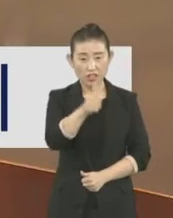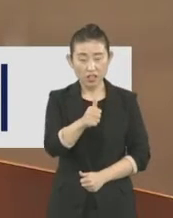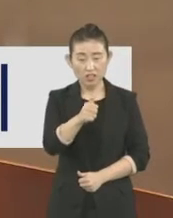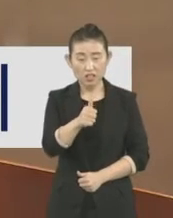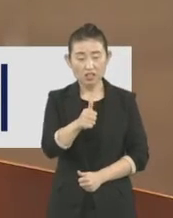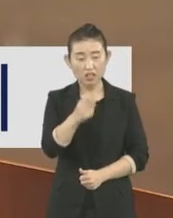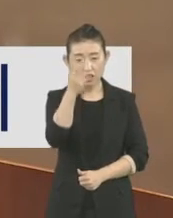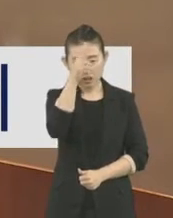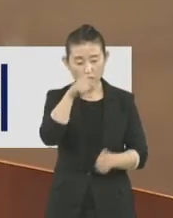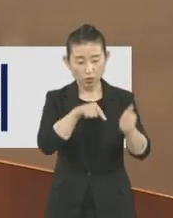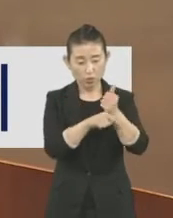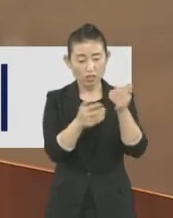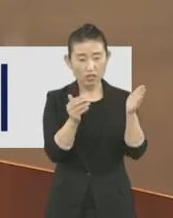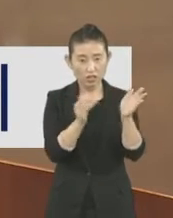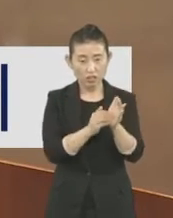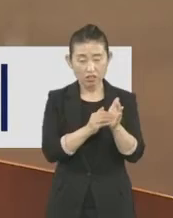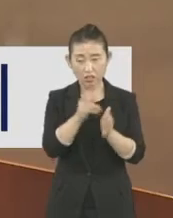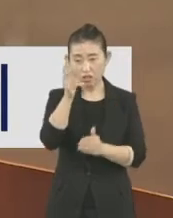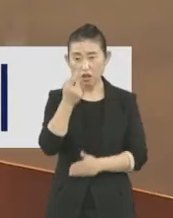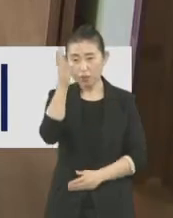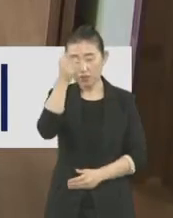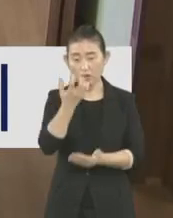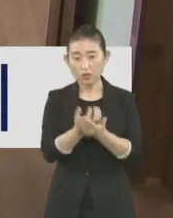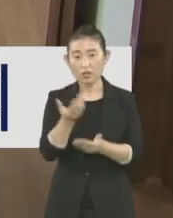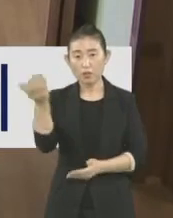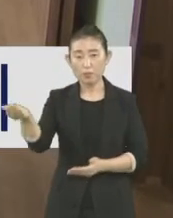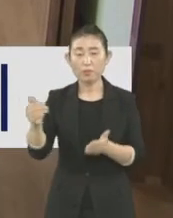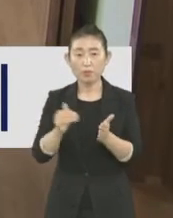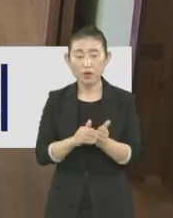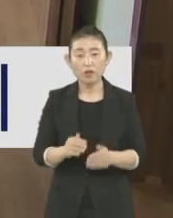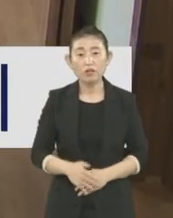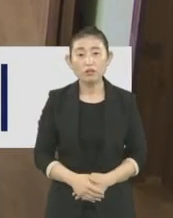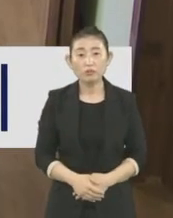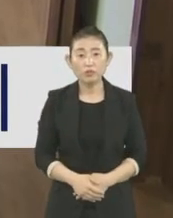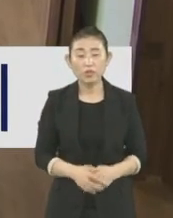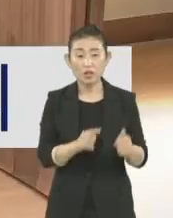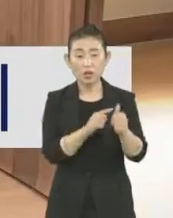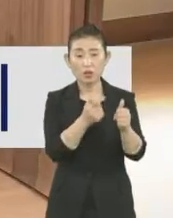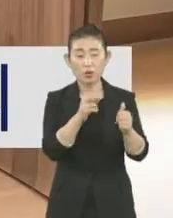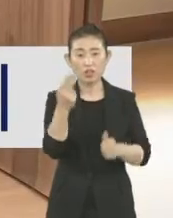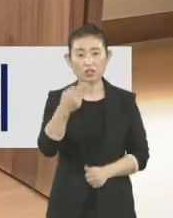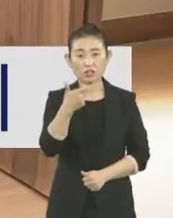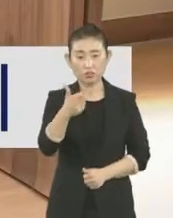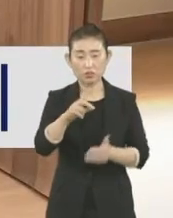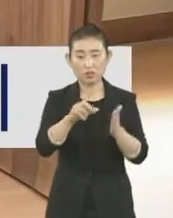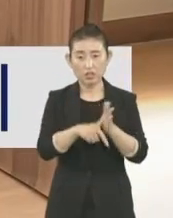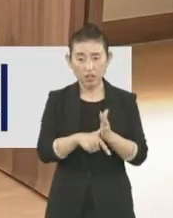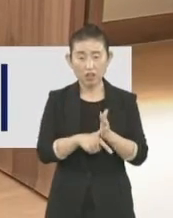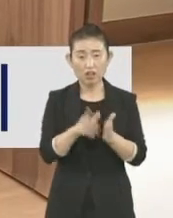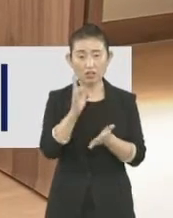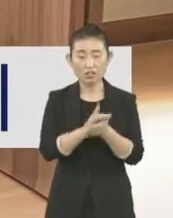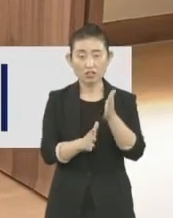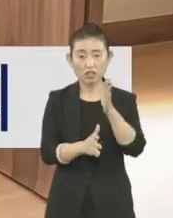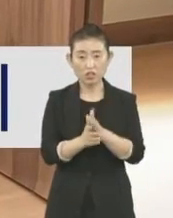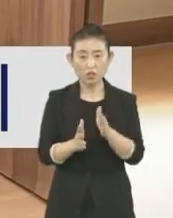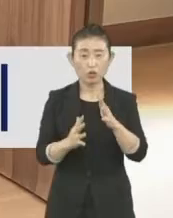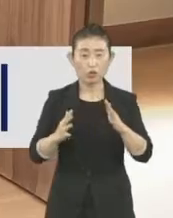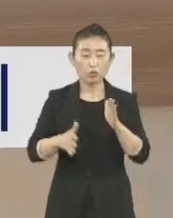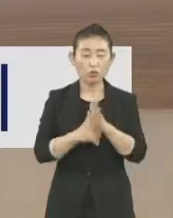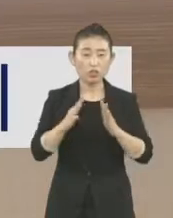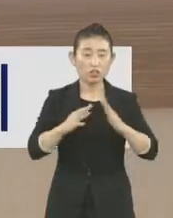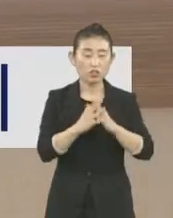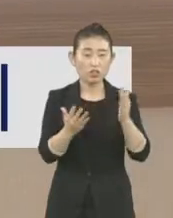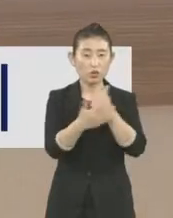송치 됐습니다 충남경찰청 반부패 경제 범죄 수사대 는 황 회장이 2017년 천안 시의회 도시건설